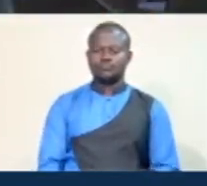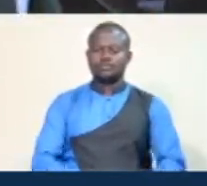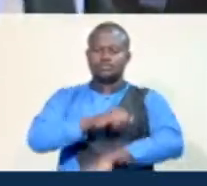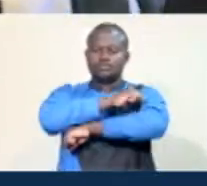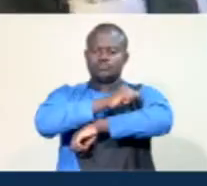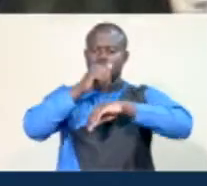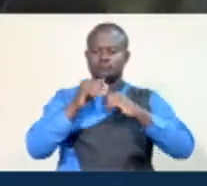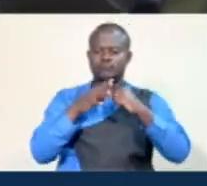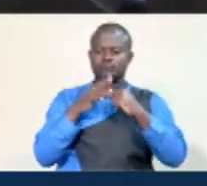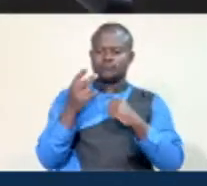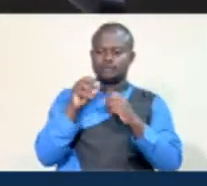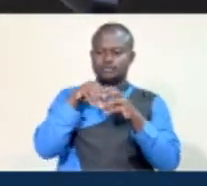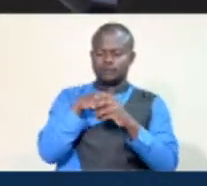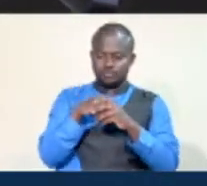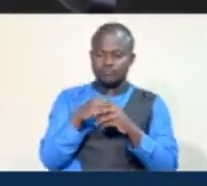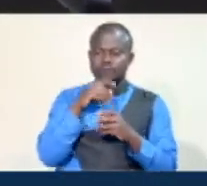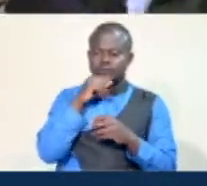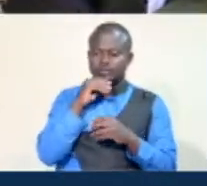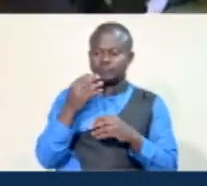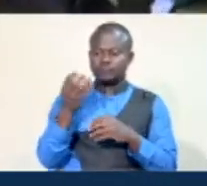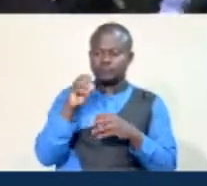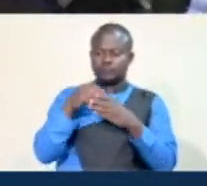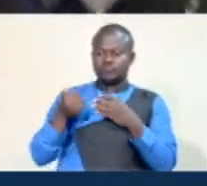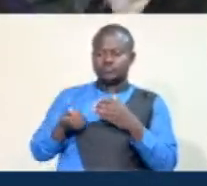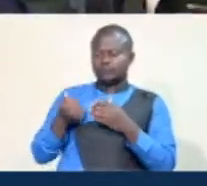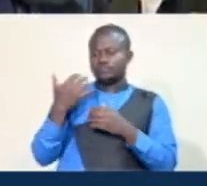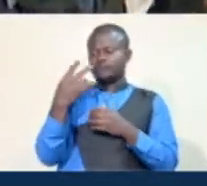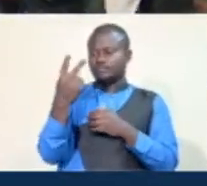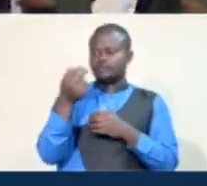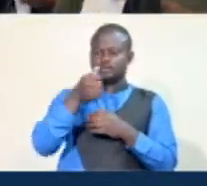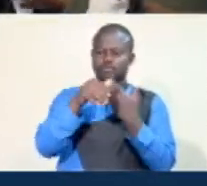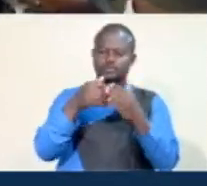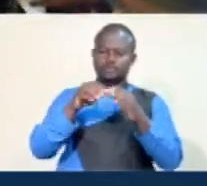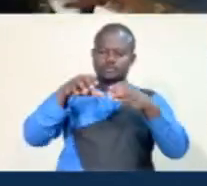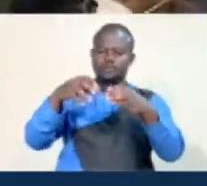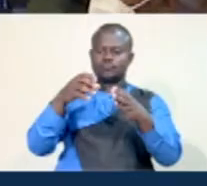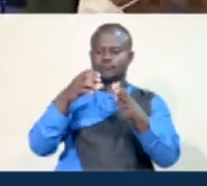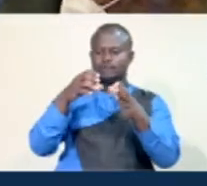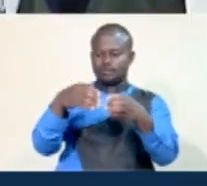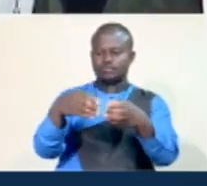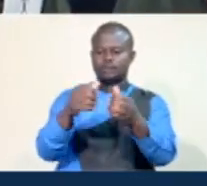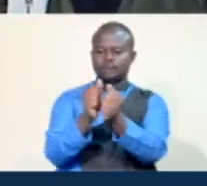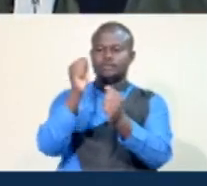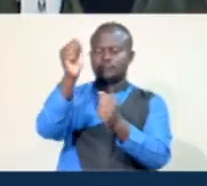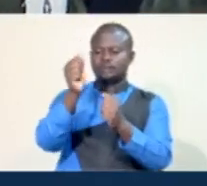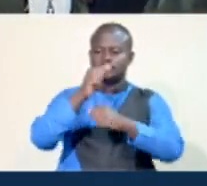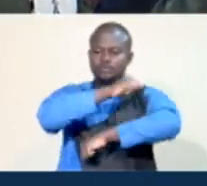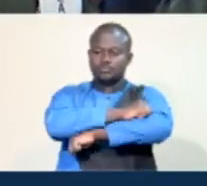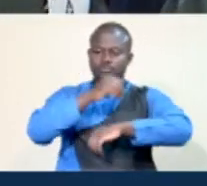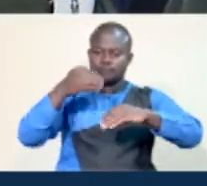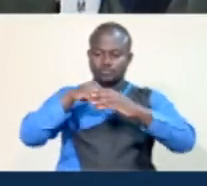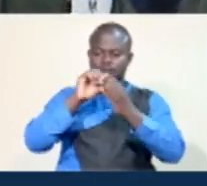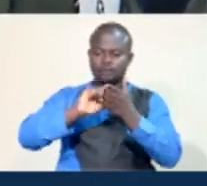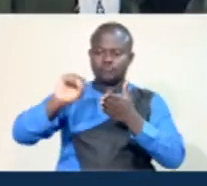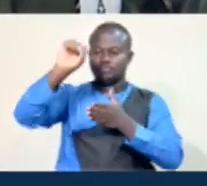Abanyeshuri 92 barimo abahungu 40 n'abakobwa 52 nibo bagize icyiciro cya 15 cy'abanyeshuri barangije amashuri yisumbuye